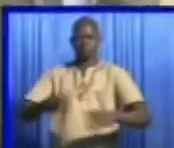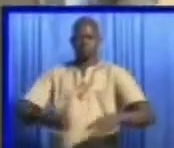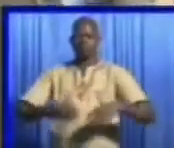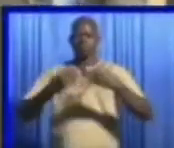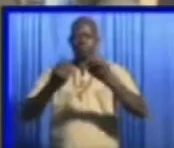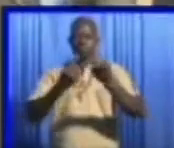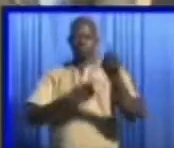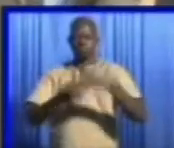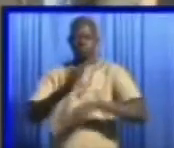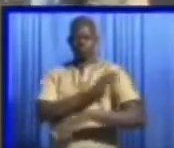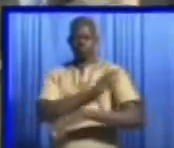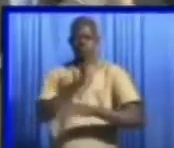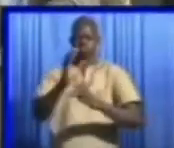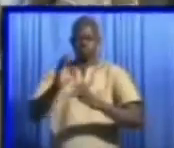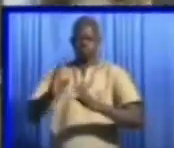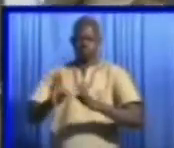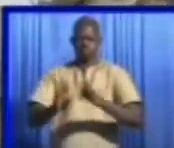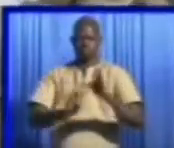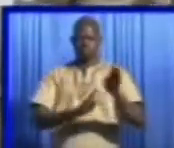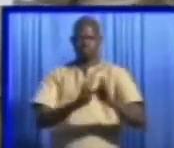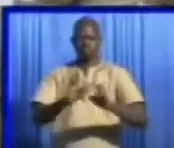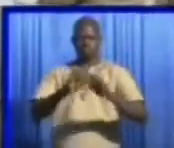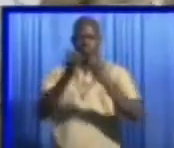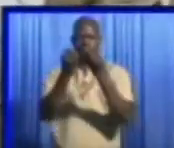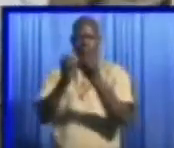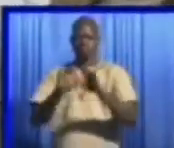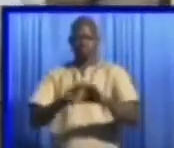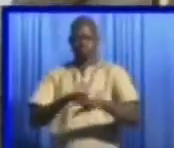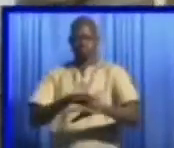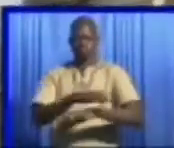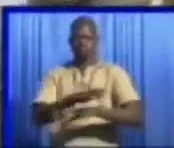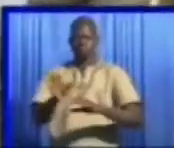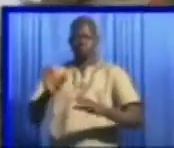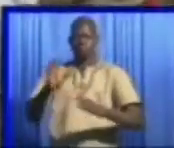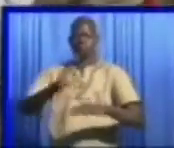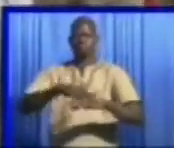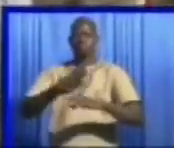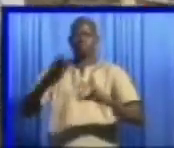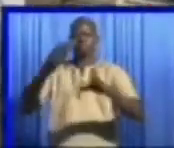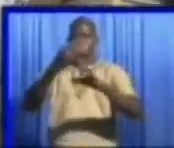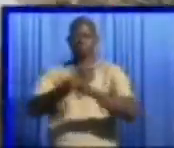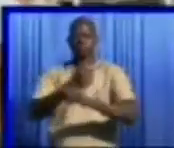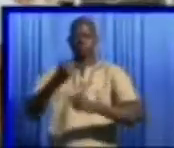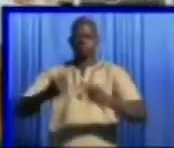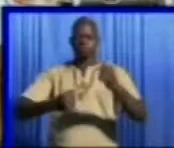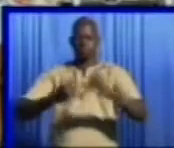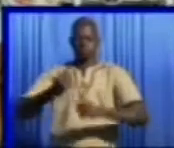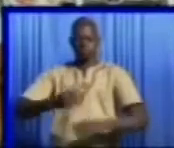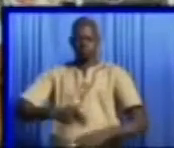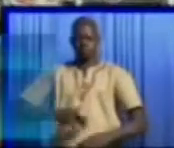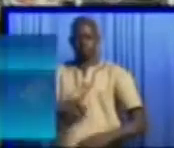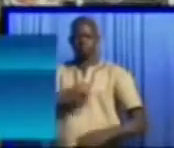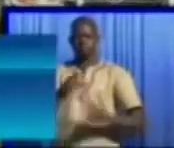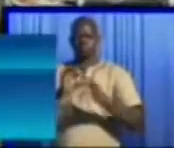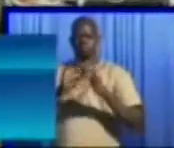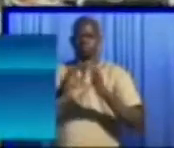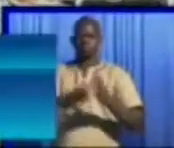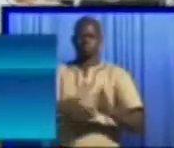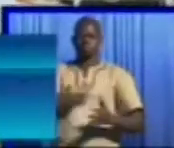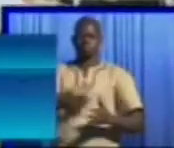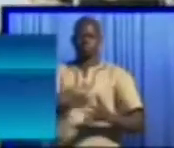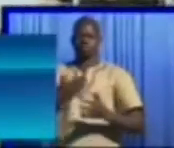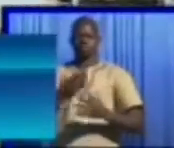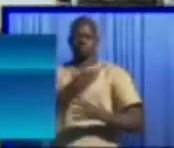vient renforcer la mobilité des équipes sur le terrain. Après réception de ces véhicules, c'est un sentiment de joie et